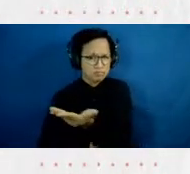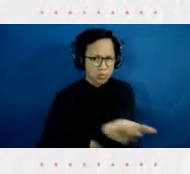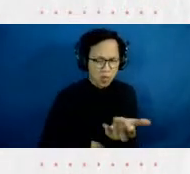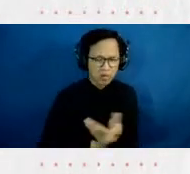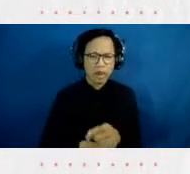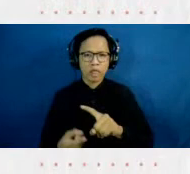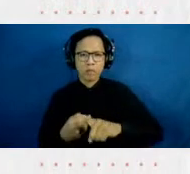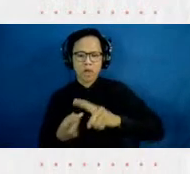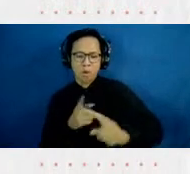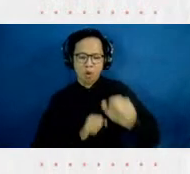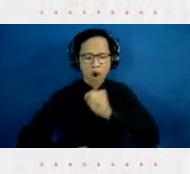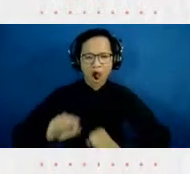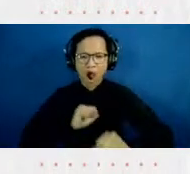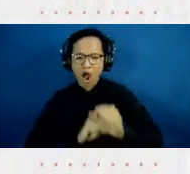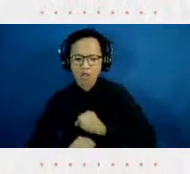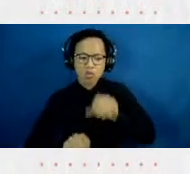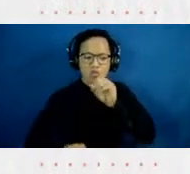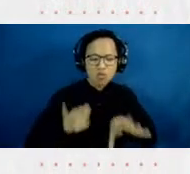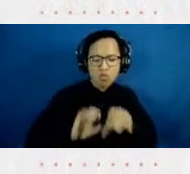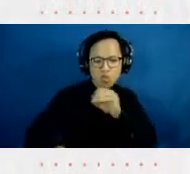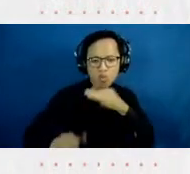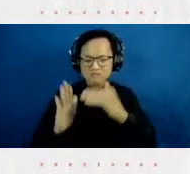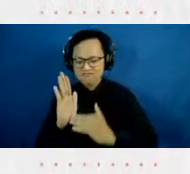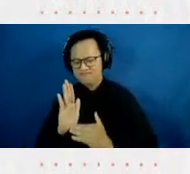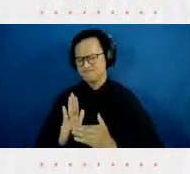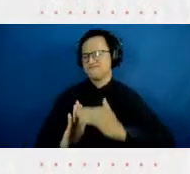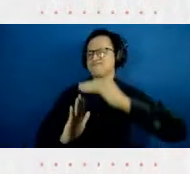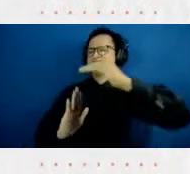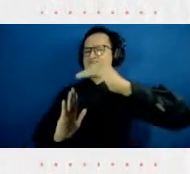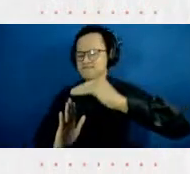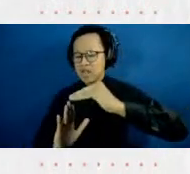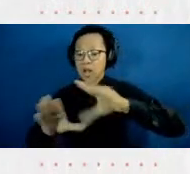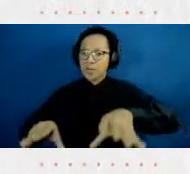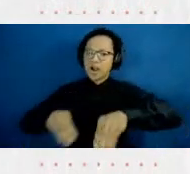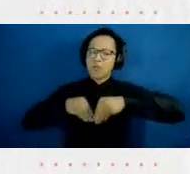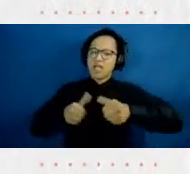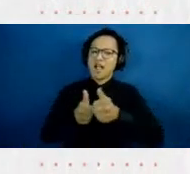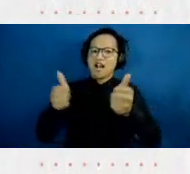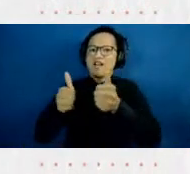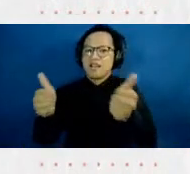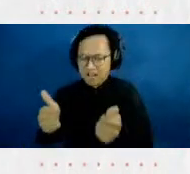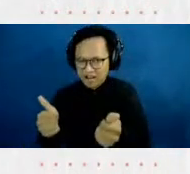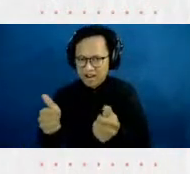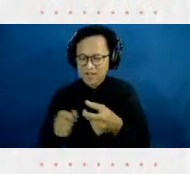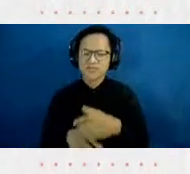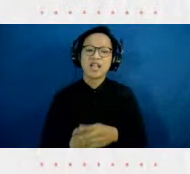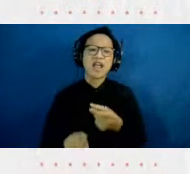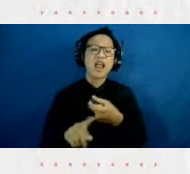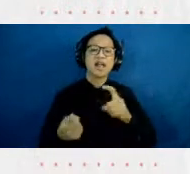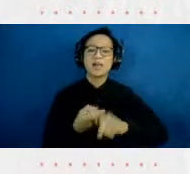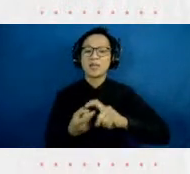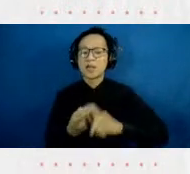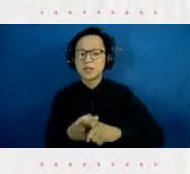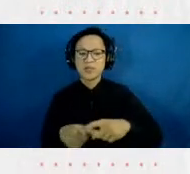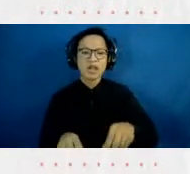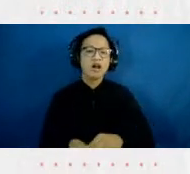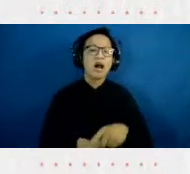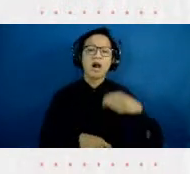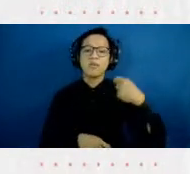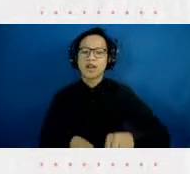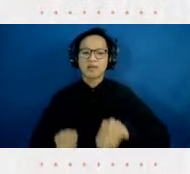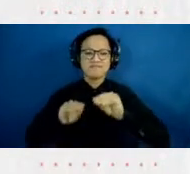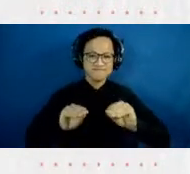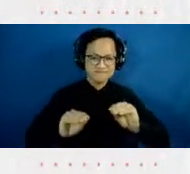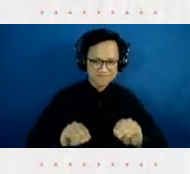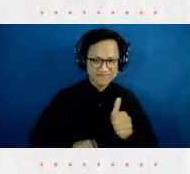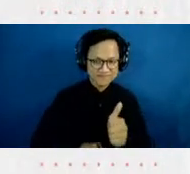dan ternyata nilainya tertinggi, masuk ke podium, nanti dapat hadiah juga dari teman-teman Kemendikbud ini. Oke, ada